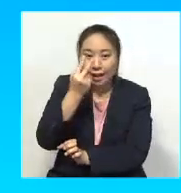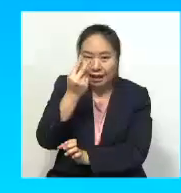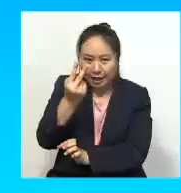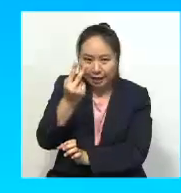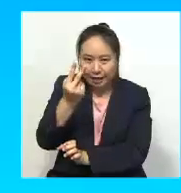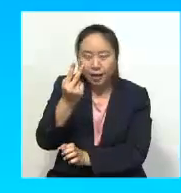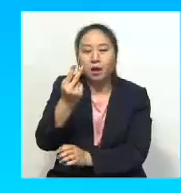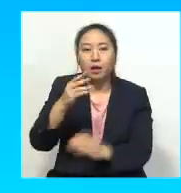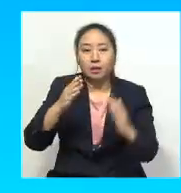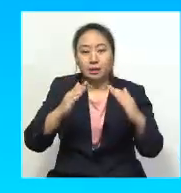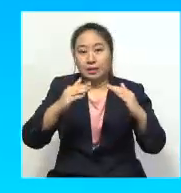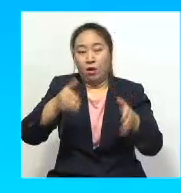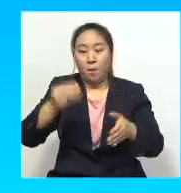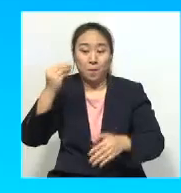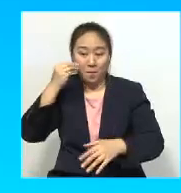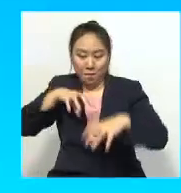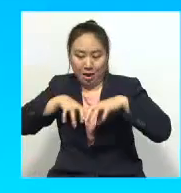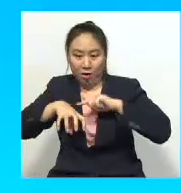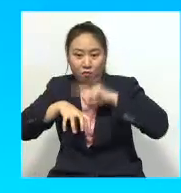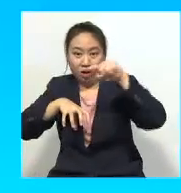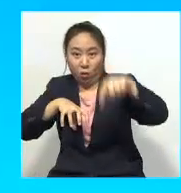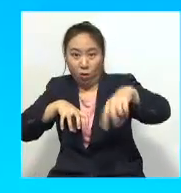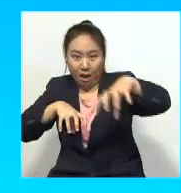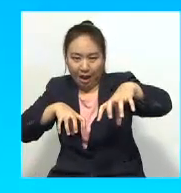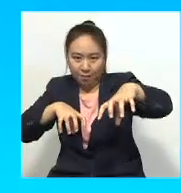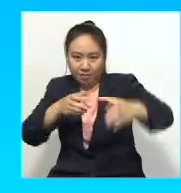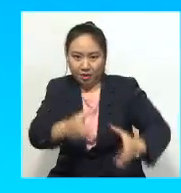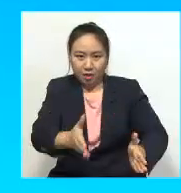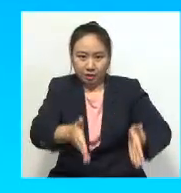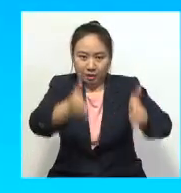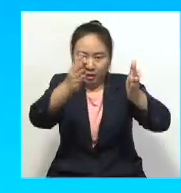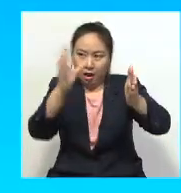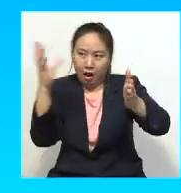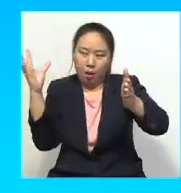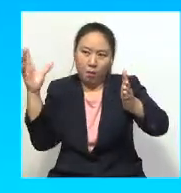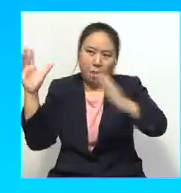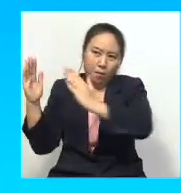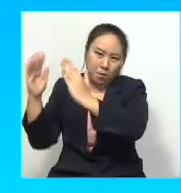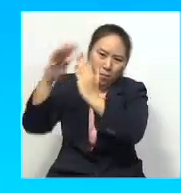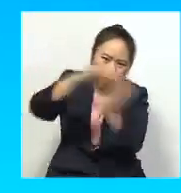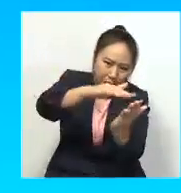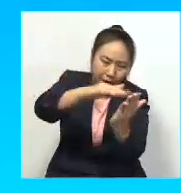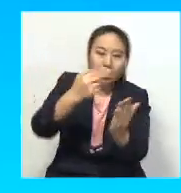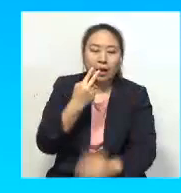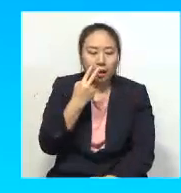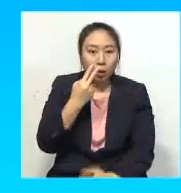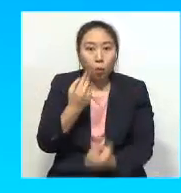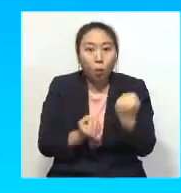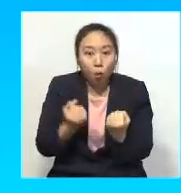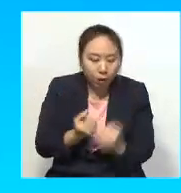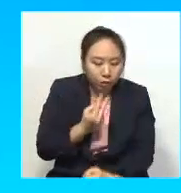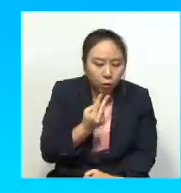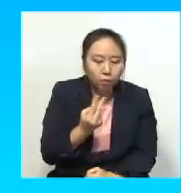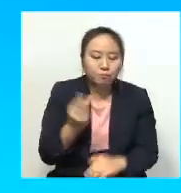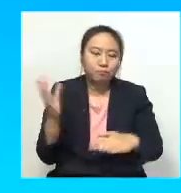เนี่ยพาดมาทับตัวตึกที่อยู่ตรงข้ามบ้านก็เลยรีบออกมาดูรถที่จอดไว้อยู่หน้าบ้านปรากฏว่ารถยนต์ของตัวเองก็